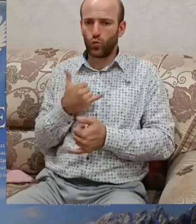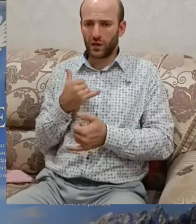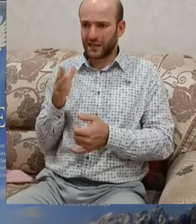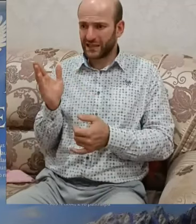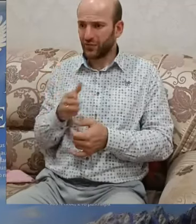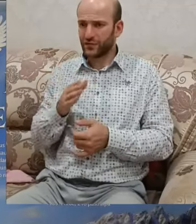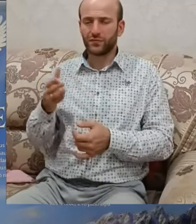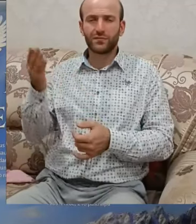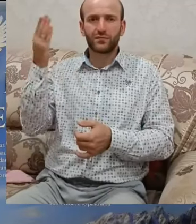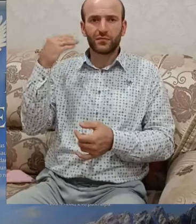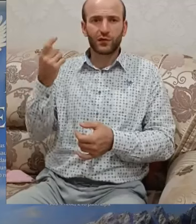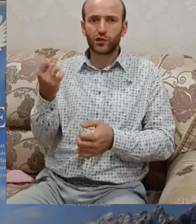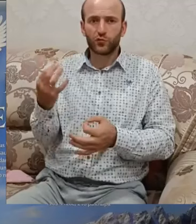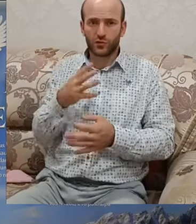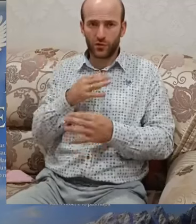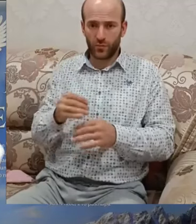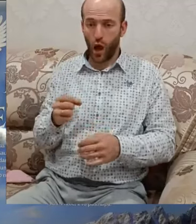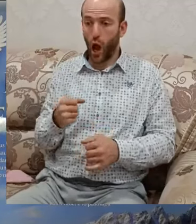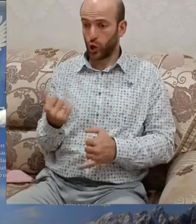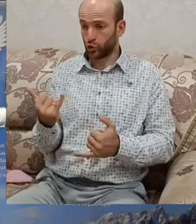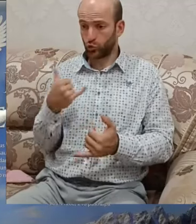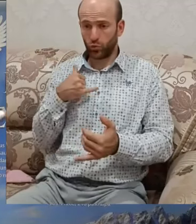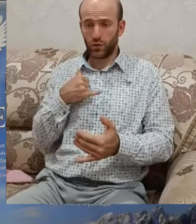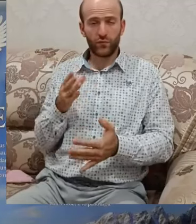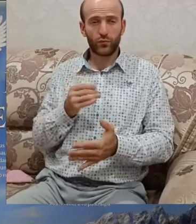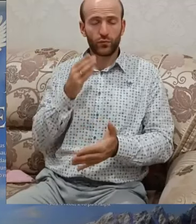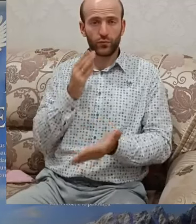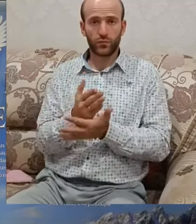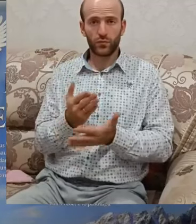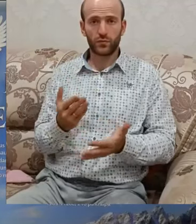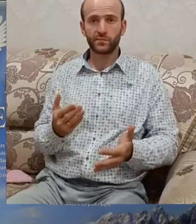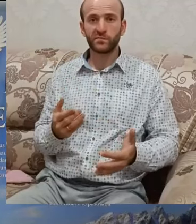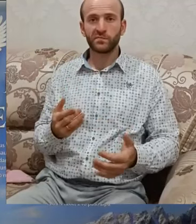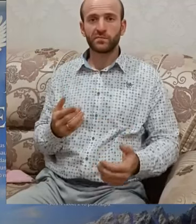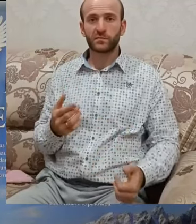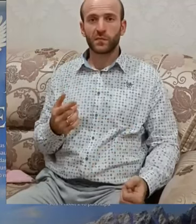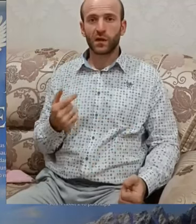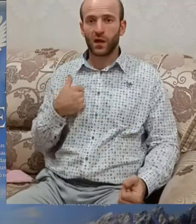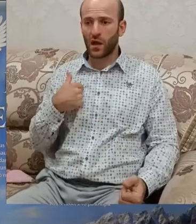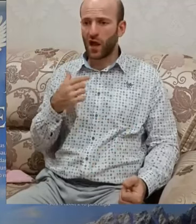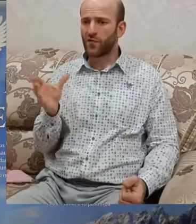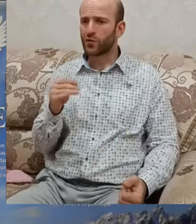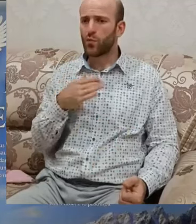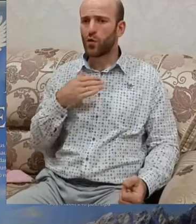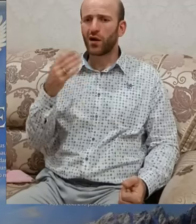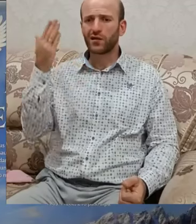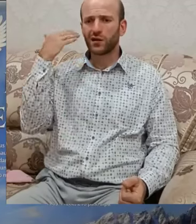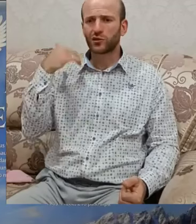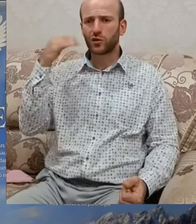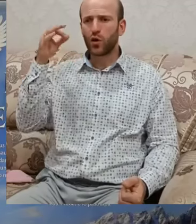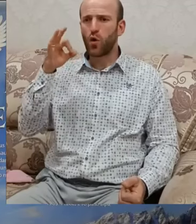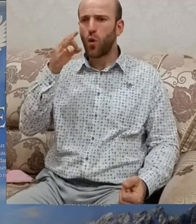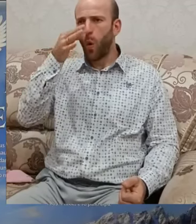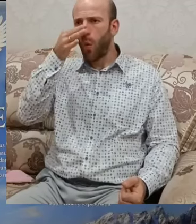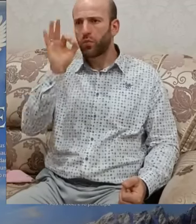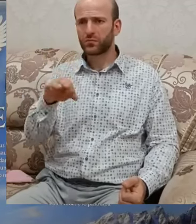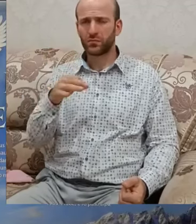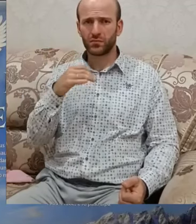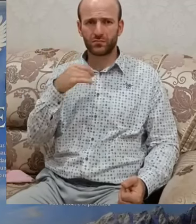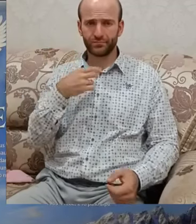Bet dabar yra. Nu, sičias jest. Aš nubraukiau visą savo praktiką. Ja perečerkinau visų savo praktikų. Neteisinga.